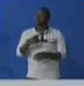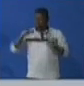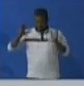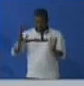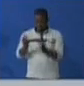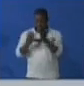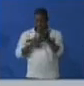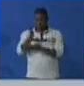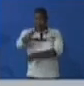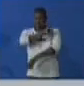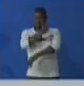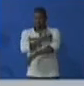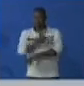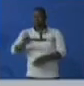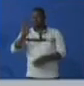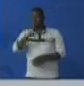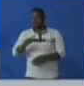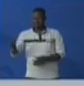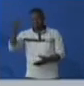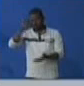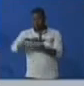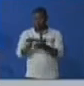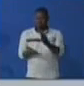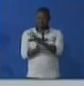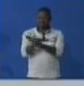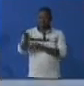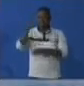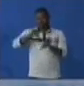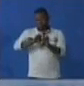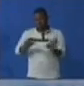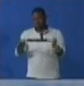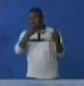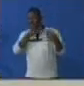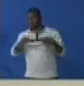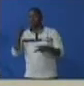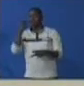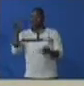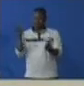autorités burkinabées à l'inauguration du centre ce matin. Reportage Amadou Ilboudou Moumouni Soubega.